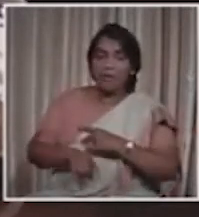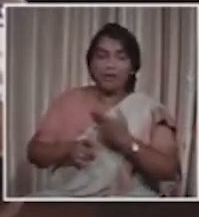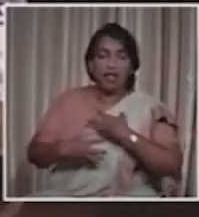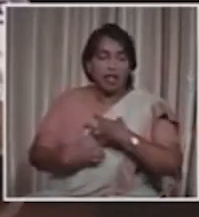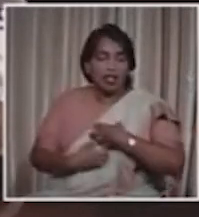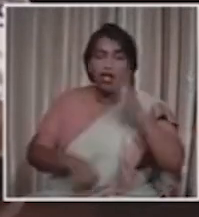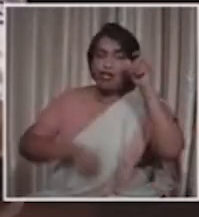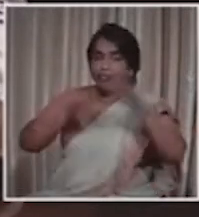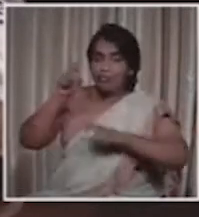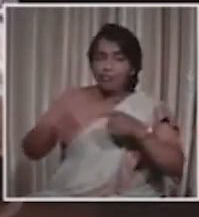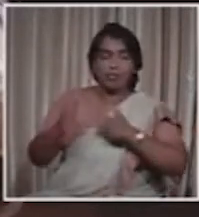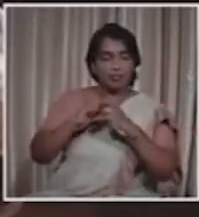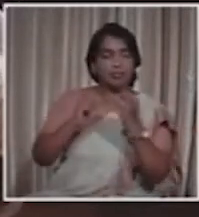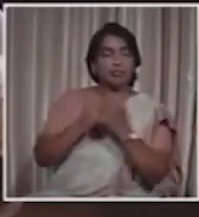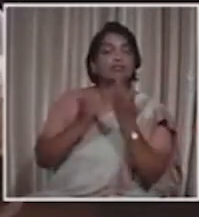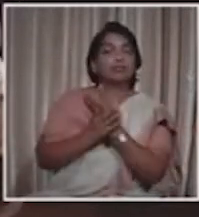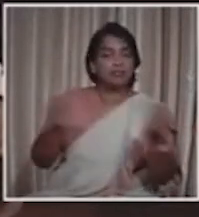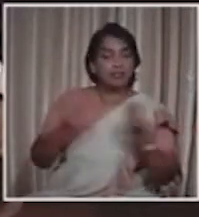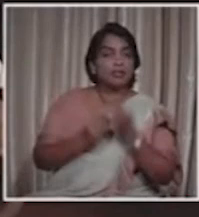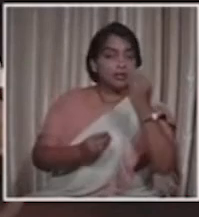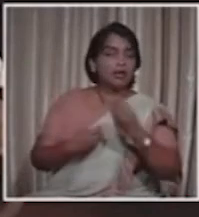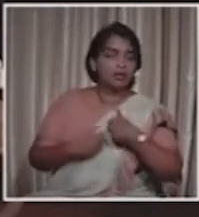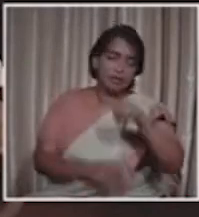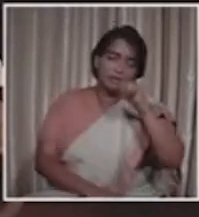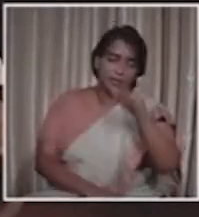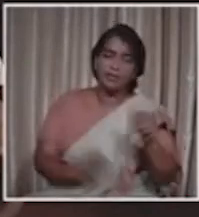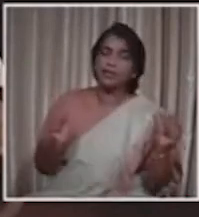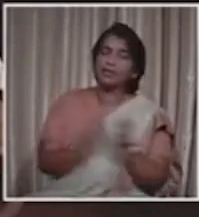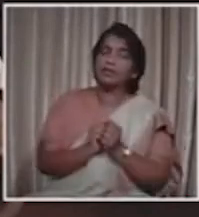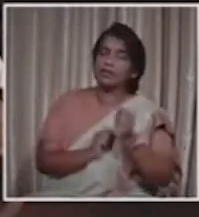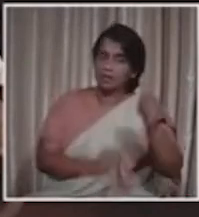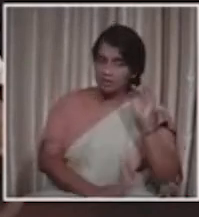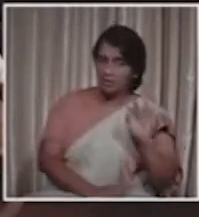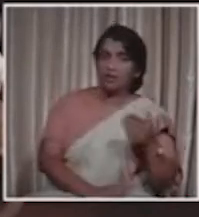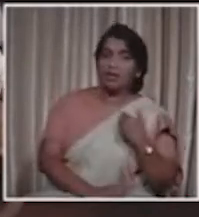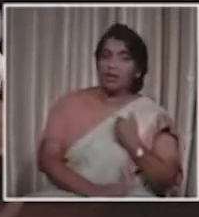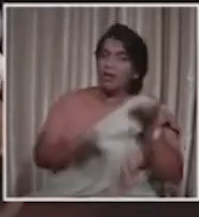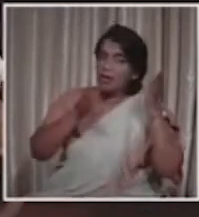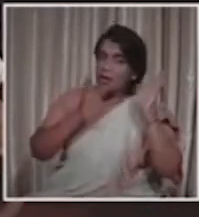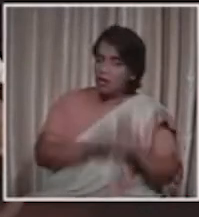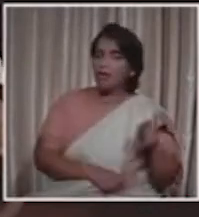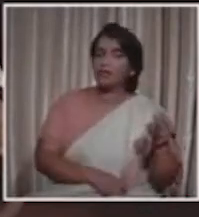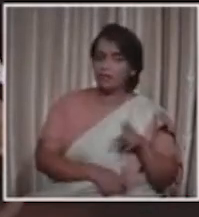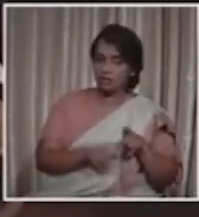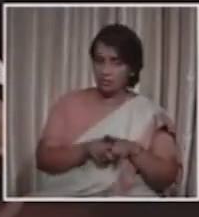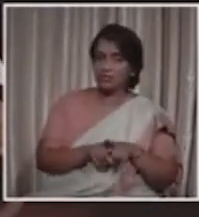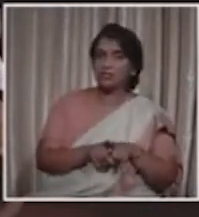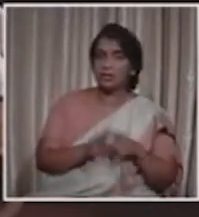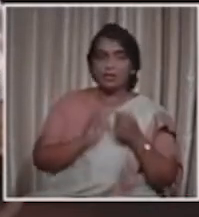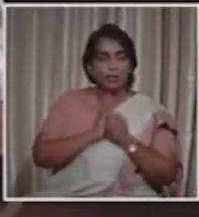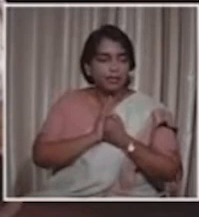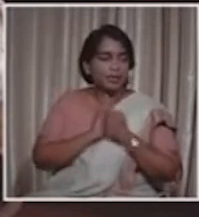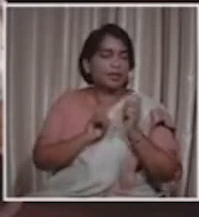janathawata visanum laba dennata api aniwaryenma katayutu karanawa avasana washeen garu